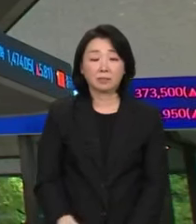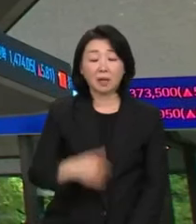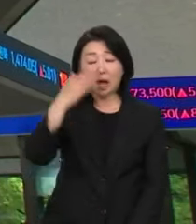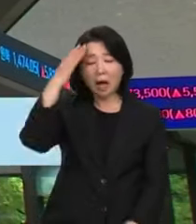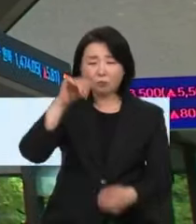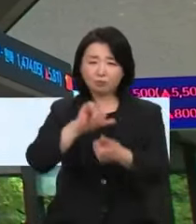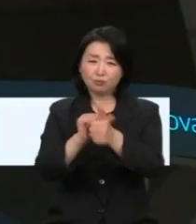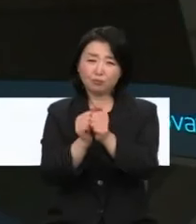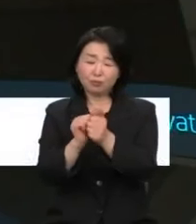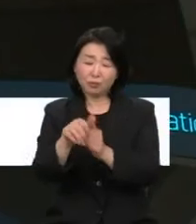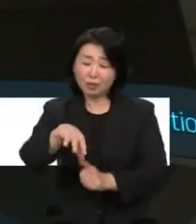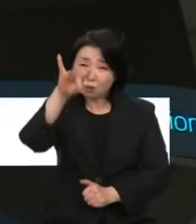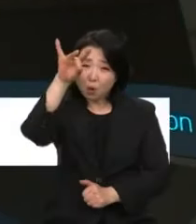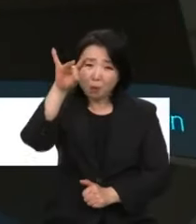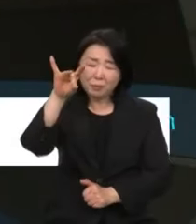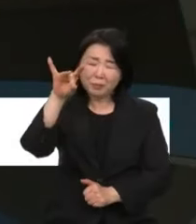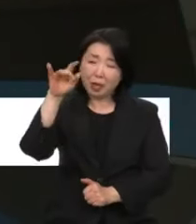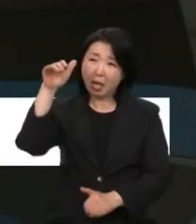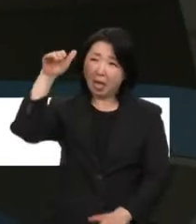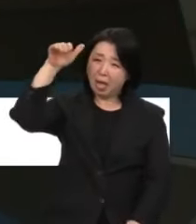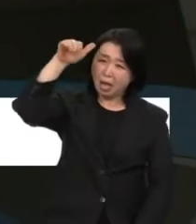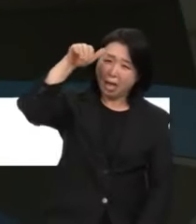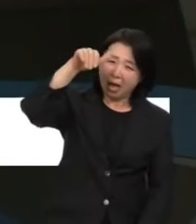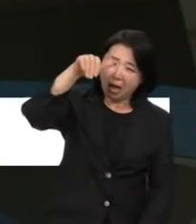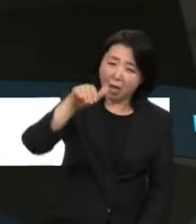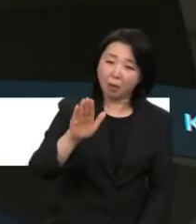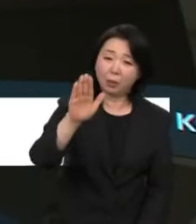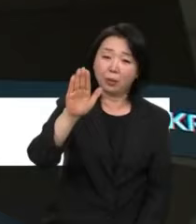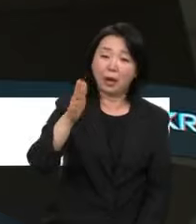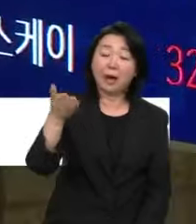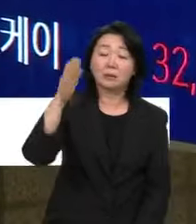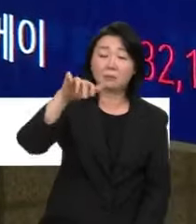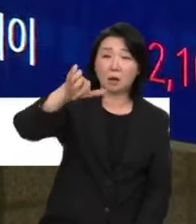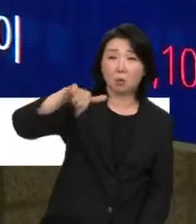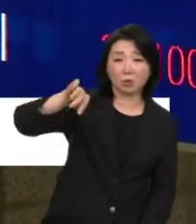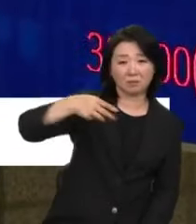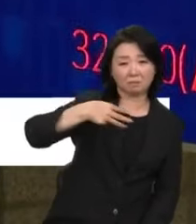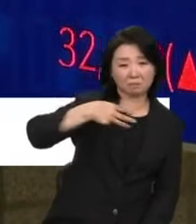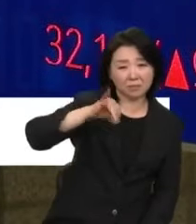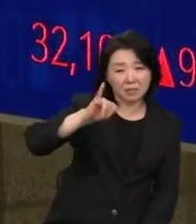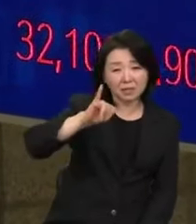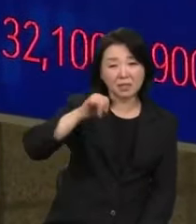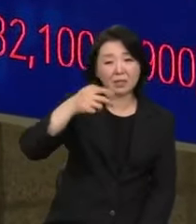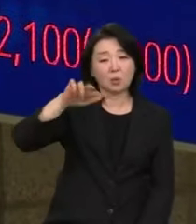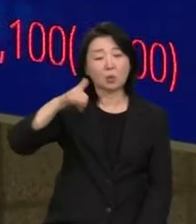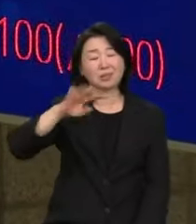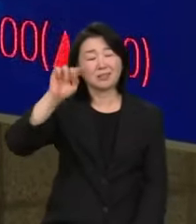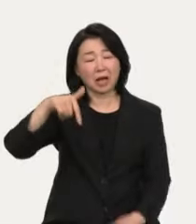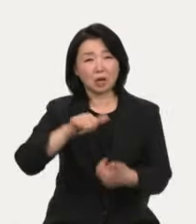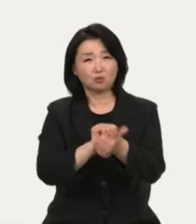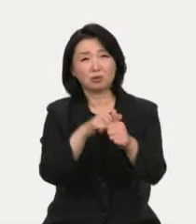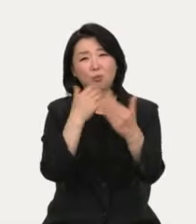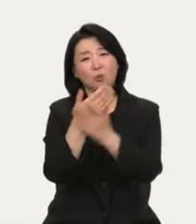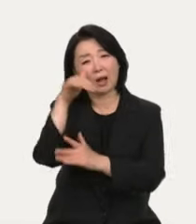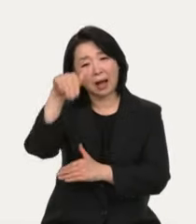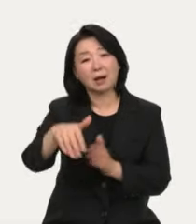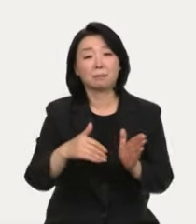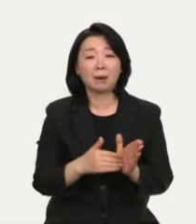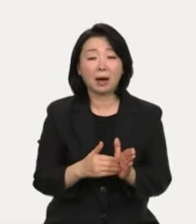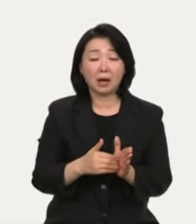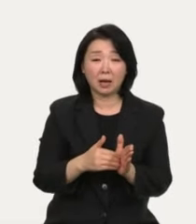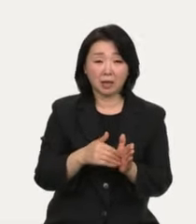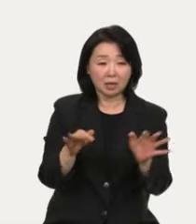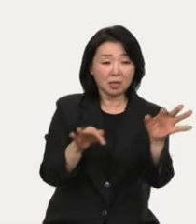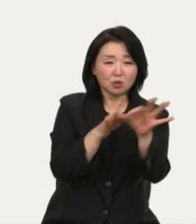증시도 장 초반보다 낙폭이 다소 줄긴 했지만 코스피와 코스닥 모두 하락 마감했습니다. 국내